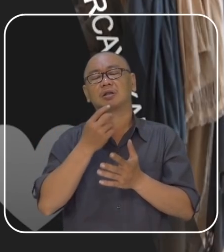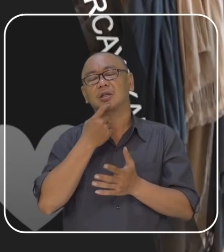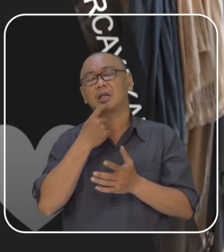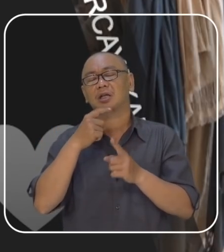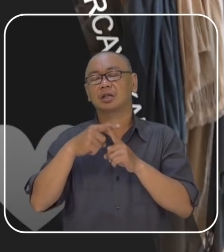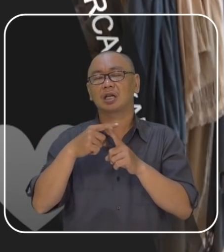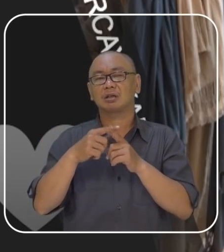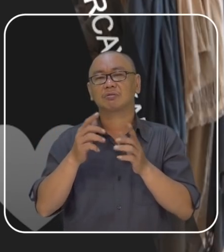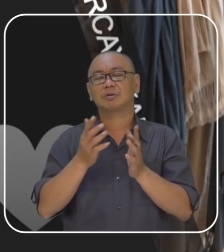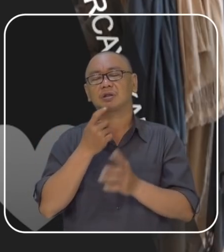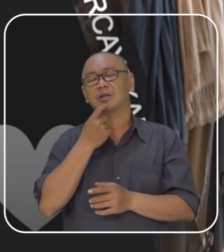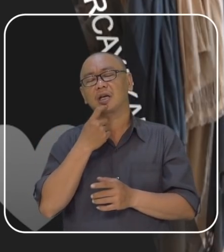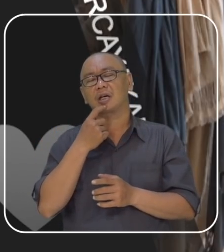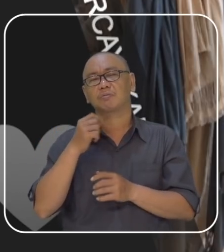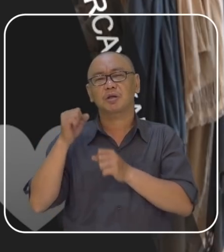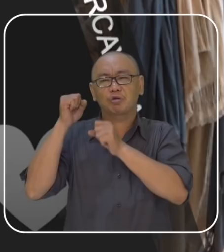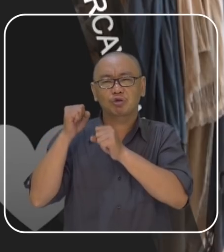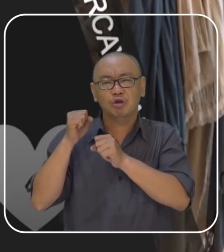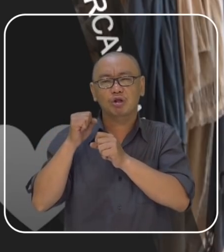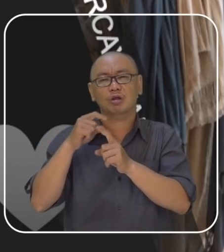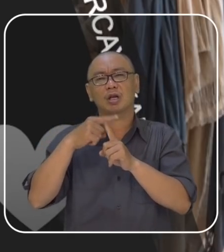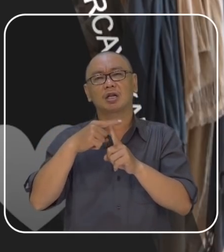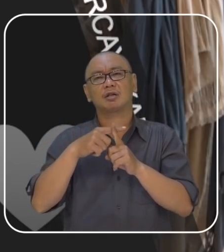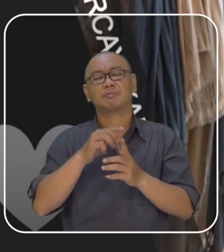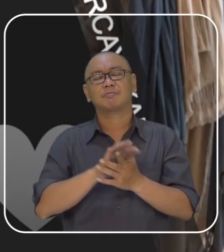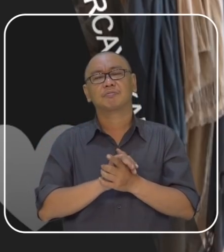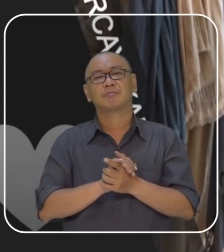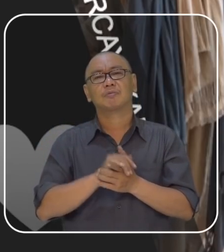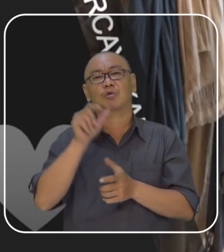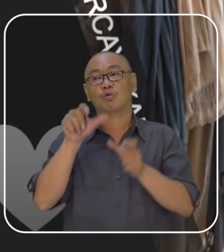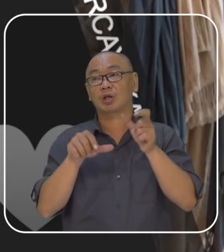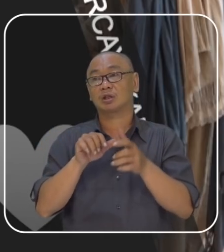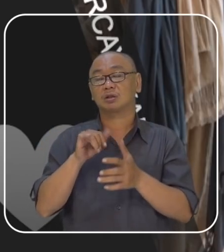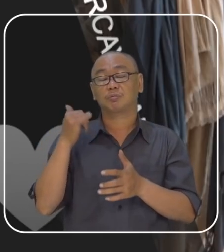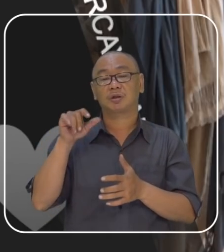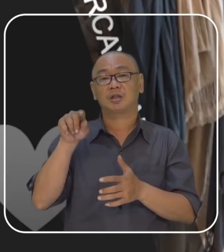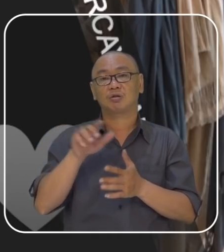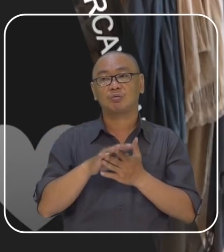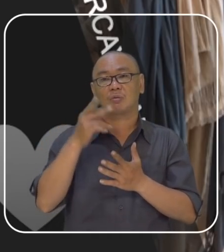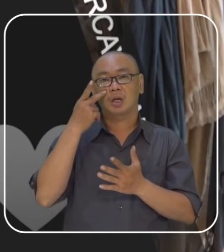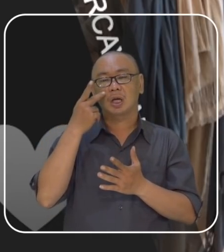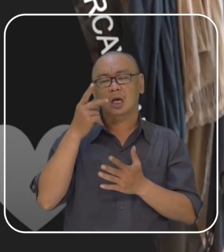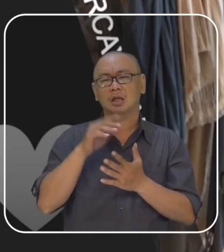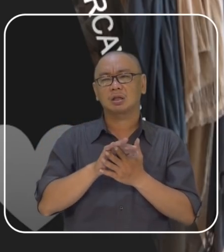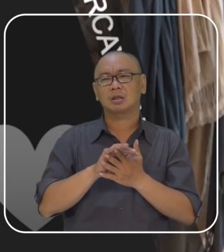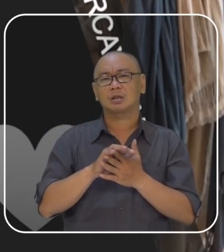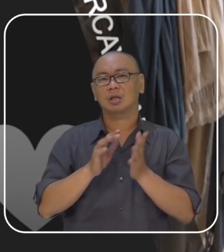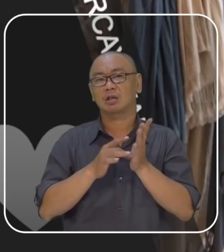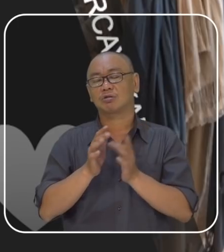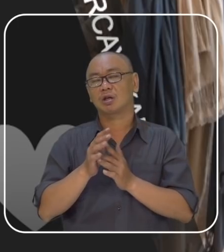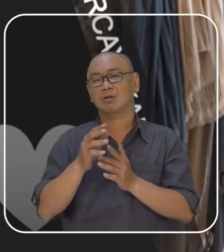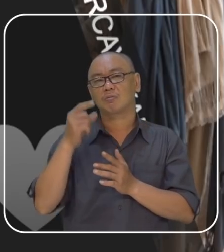dan tentang memikul salib. Maka orang-orang yang seperti itu akan melihat Yesus dengan mata